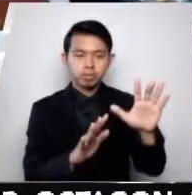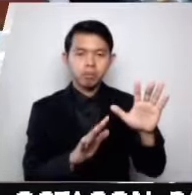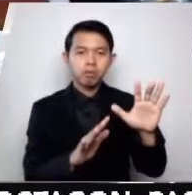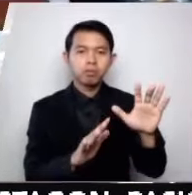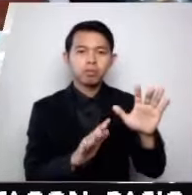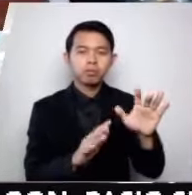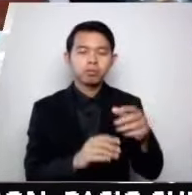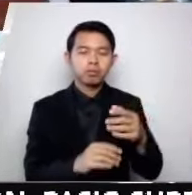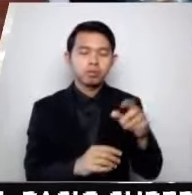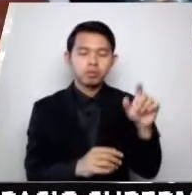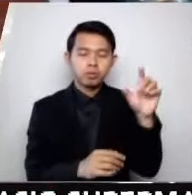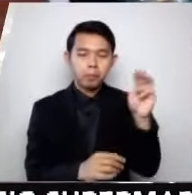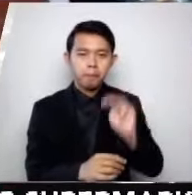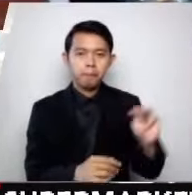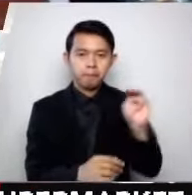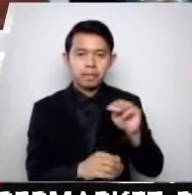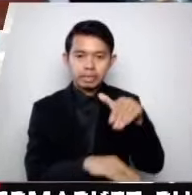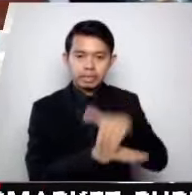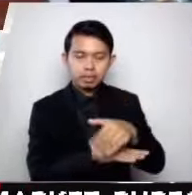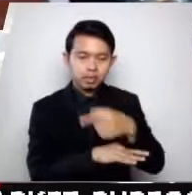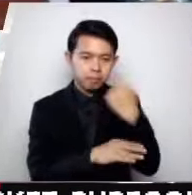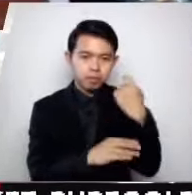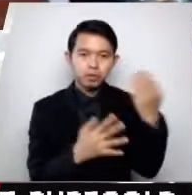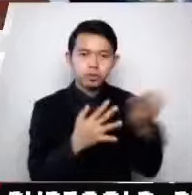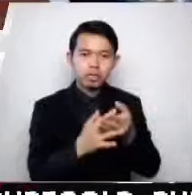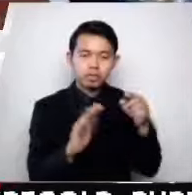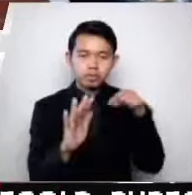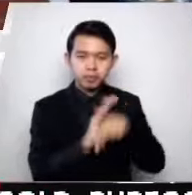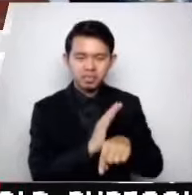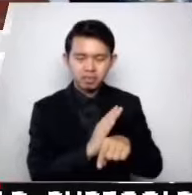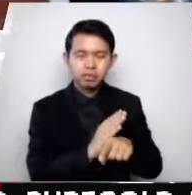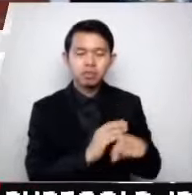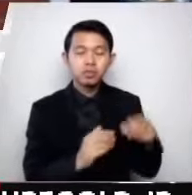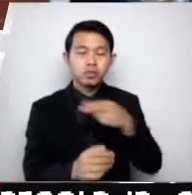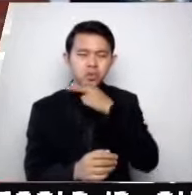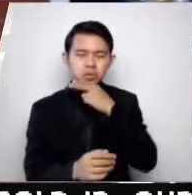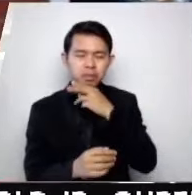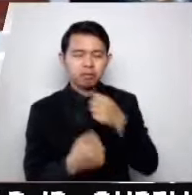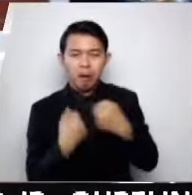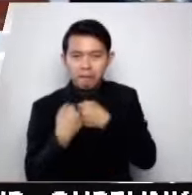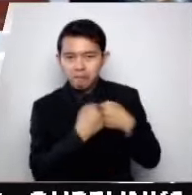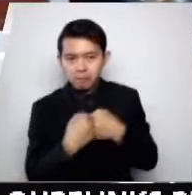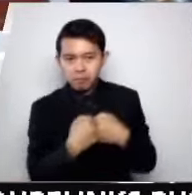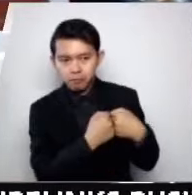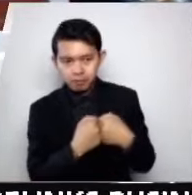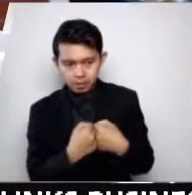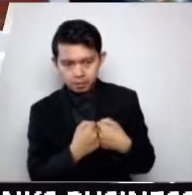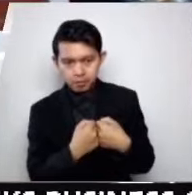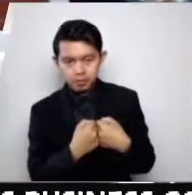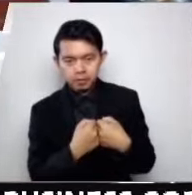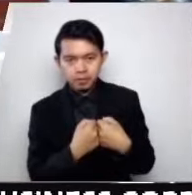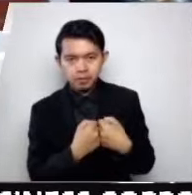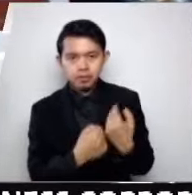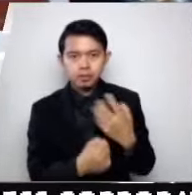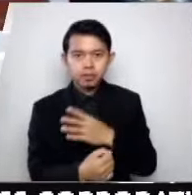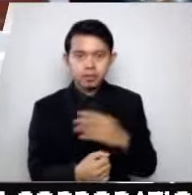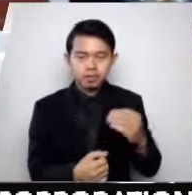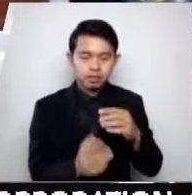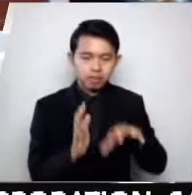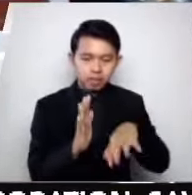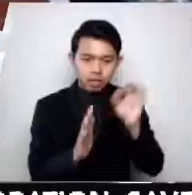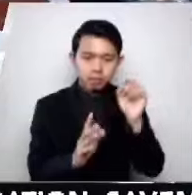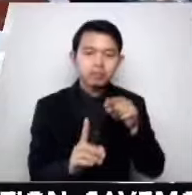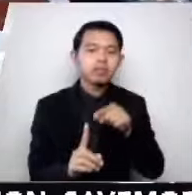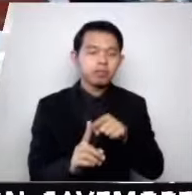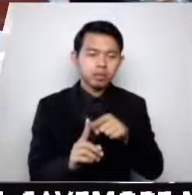murder. Medyo agresibo yung ating suspect nung siya ay inaresto at napag-alaman natin na siya ay under the influence of illegal